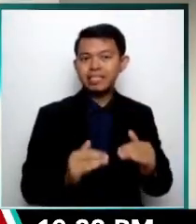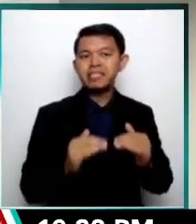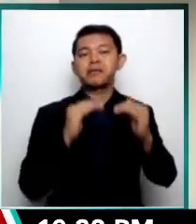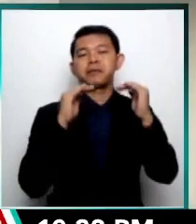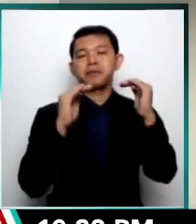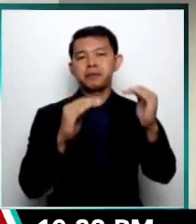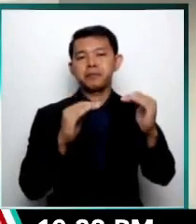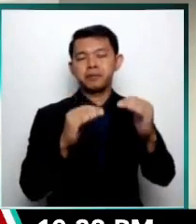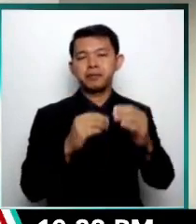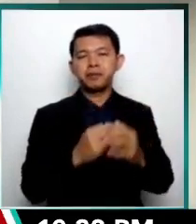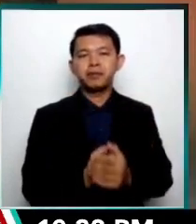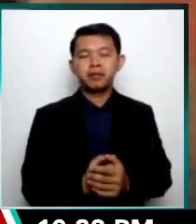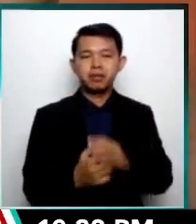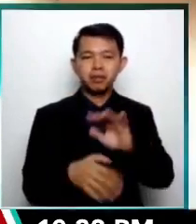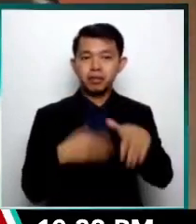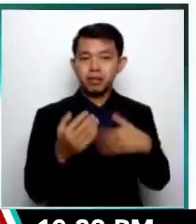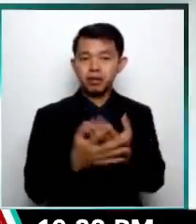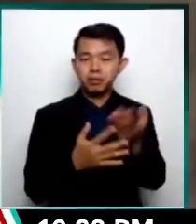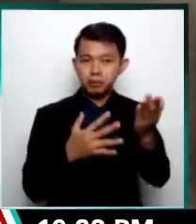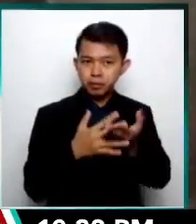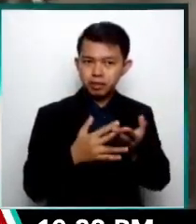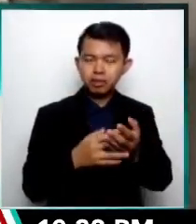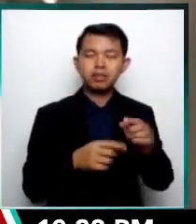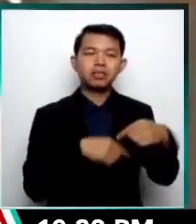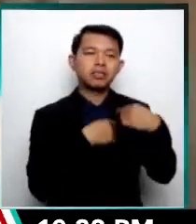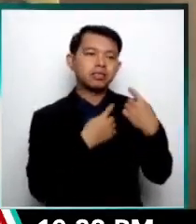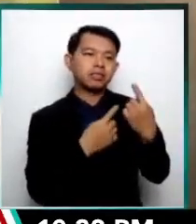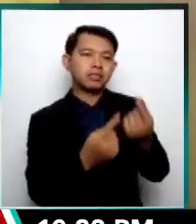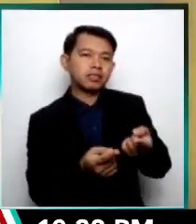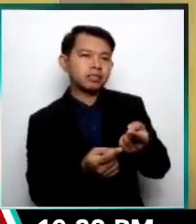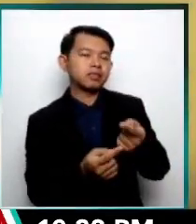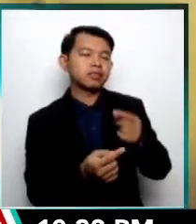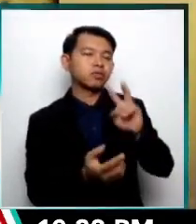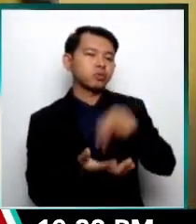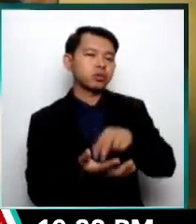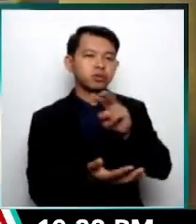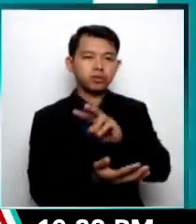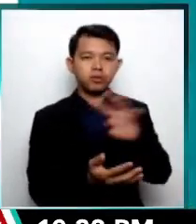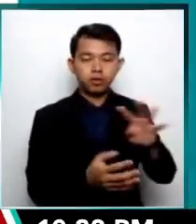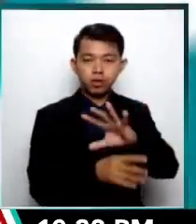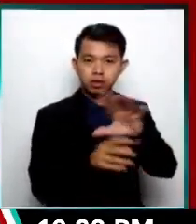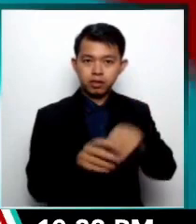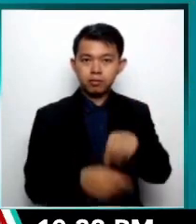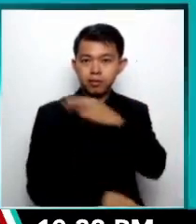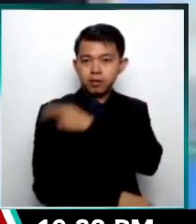simula 2024. Kasama riyan ang pagpapa-ospital at outpatient care.